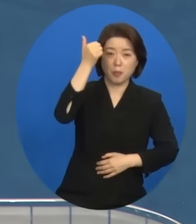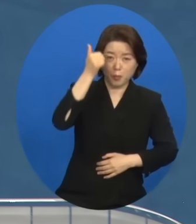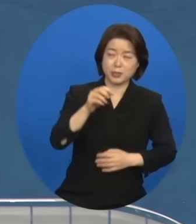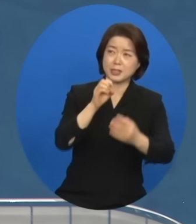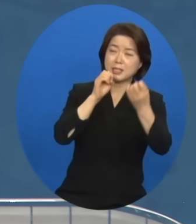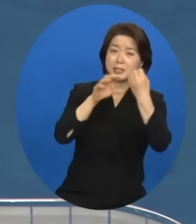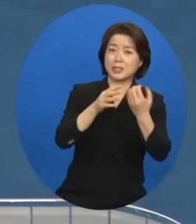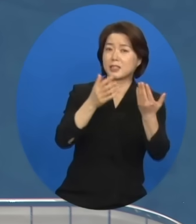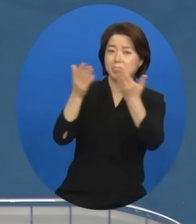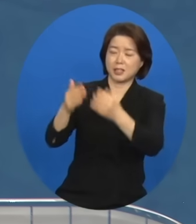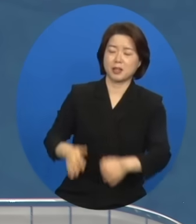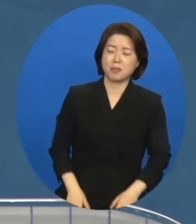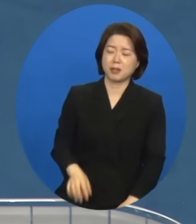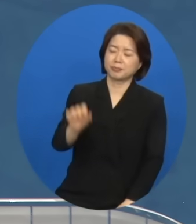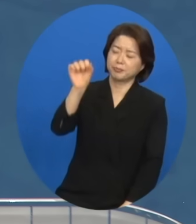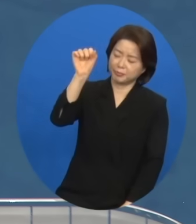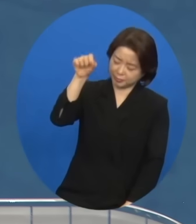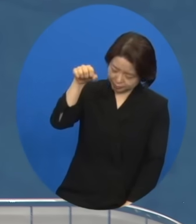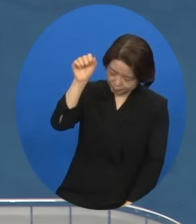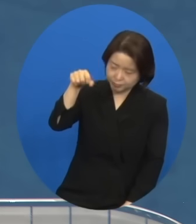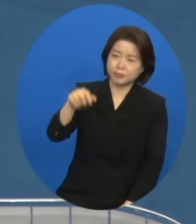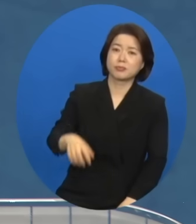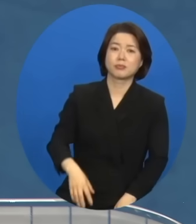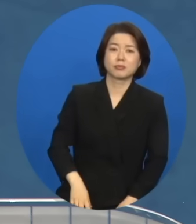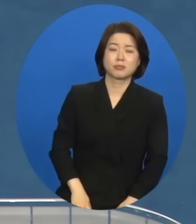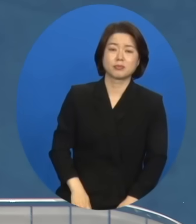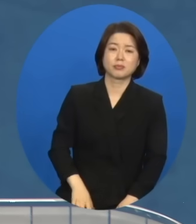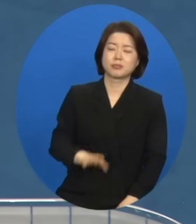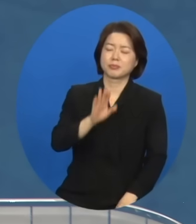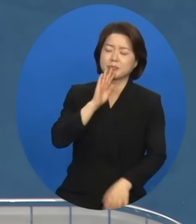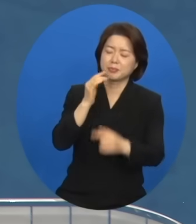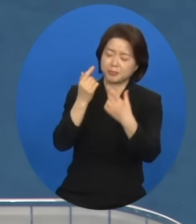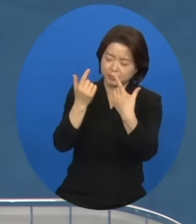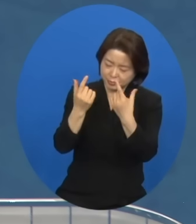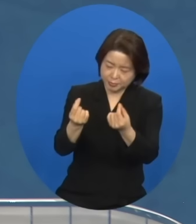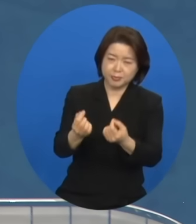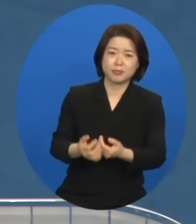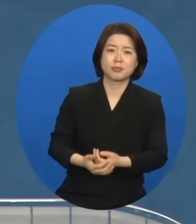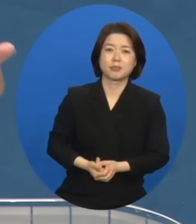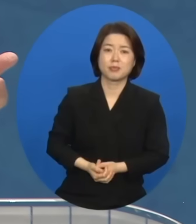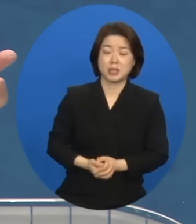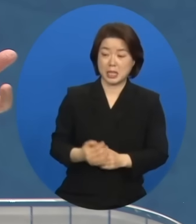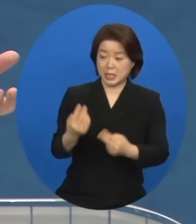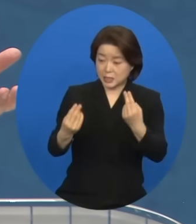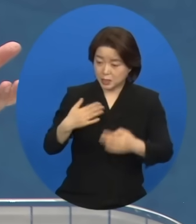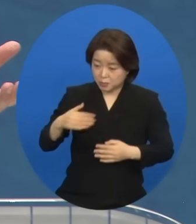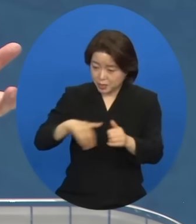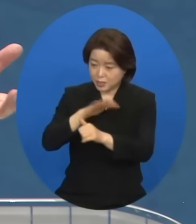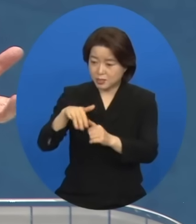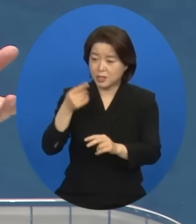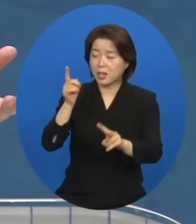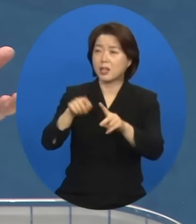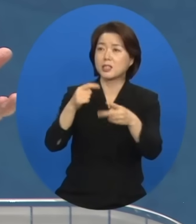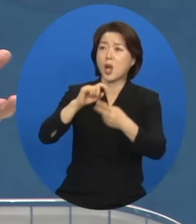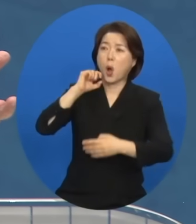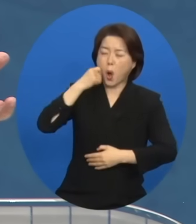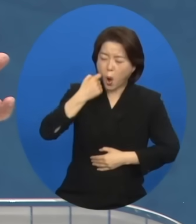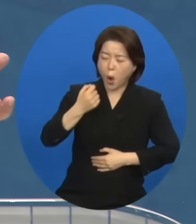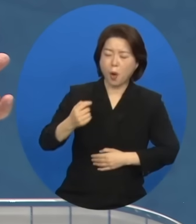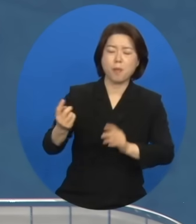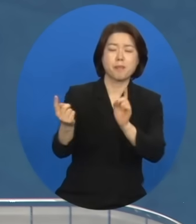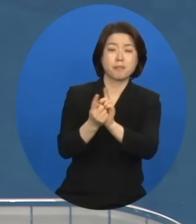목사님이 예스라고 대답합니다. 그렇습니다. 비록 지금 상황은 이해할 수 없는